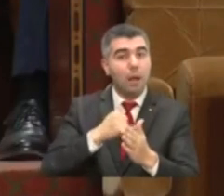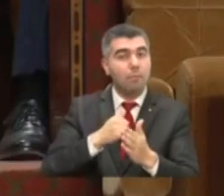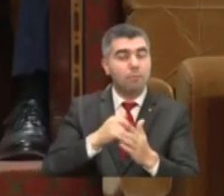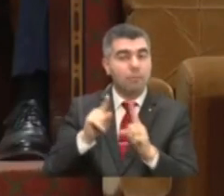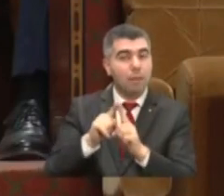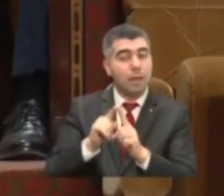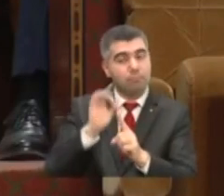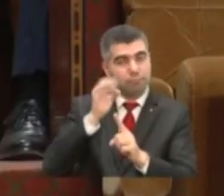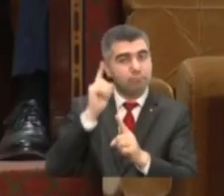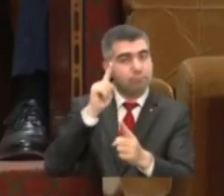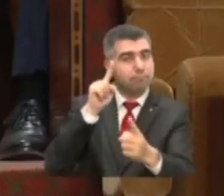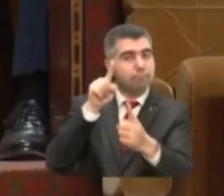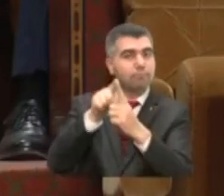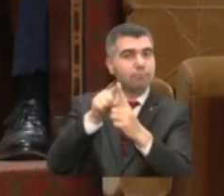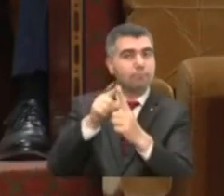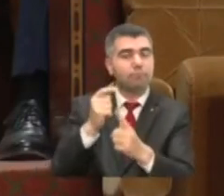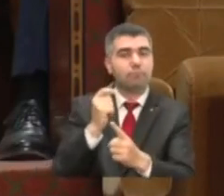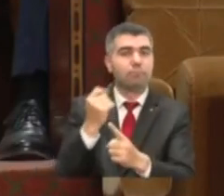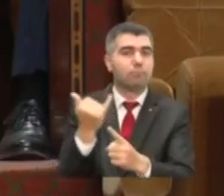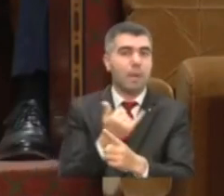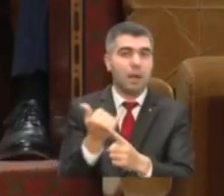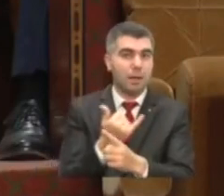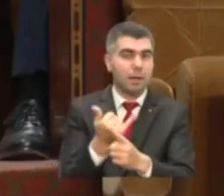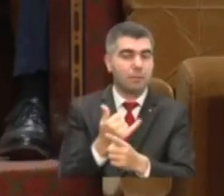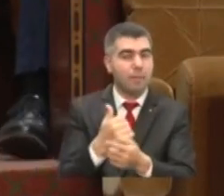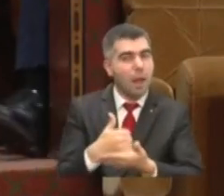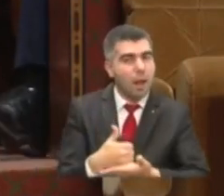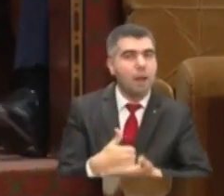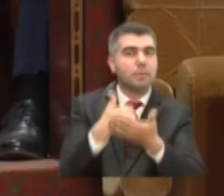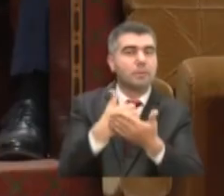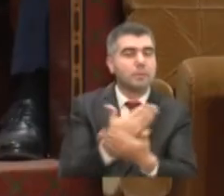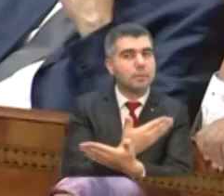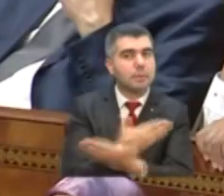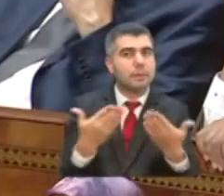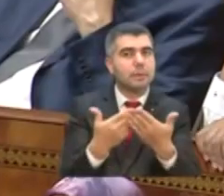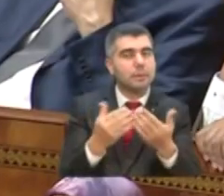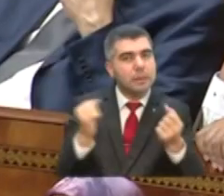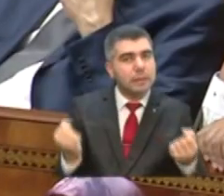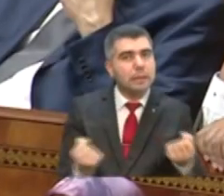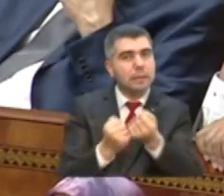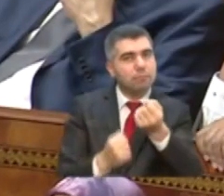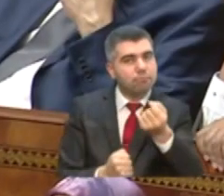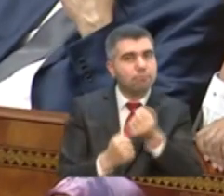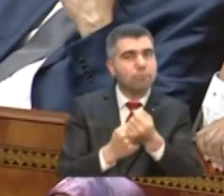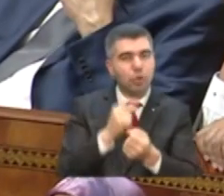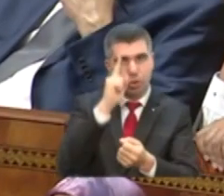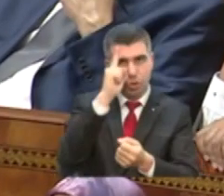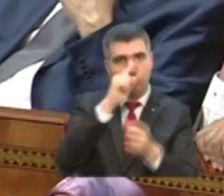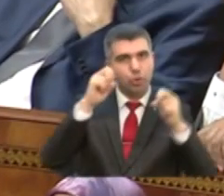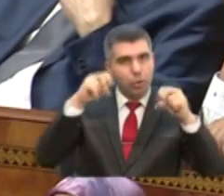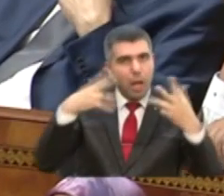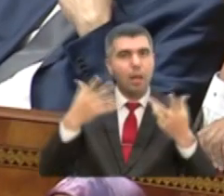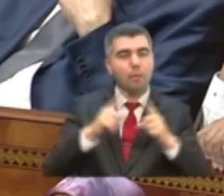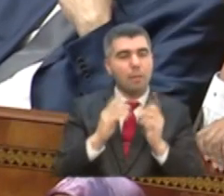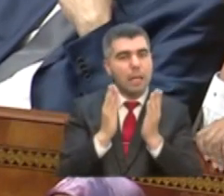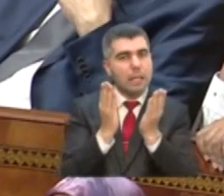عزما، هما اللي خصهم ينظروا على أنه يمكن أن يرفعوا التحدي، يمكن أن نصل إن شاء الله إلى التعليم